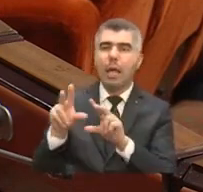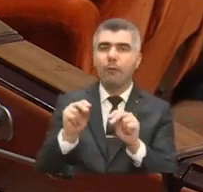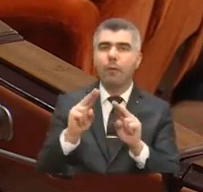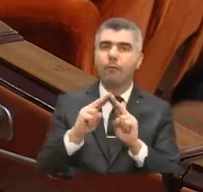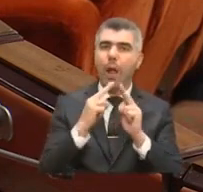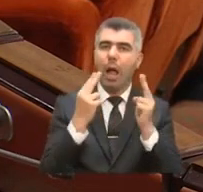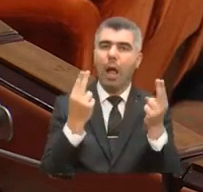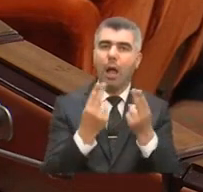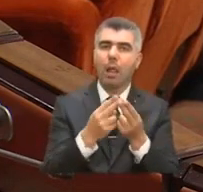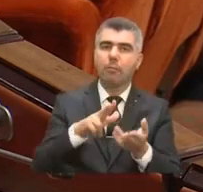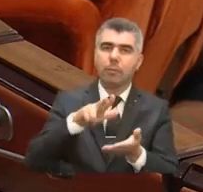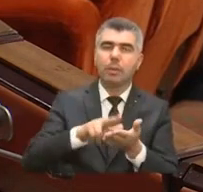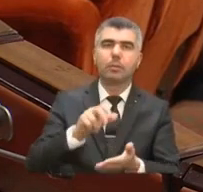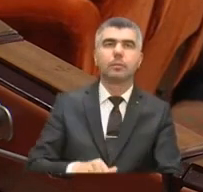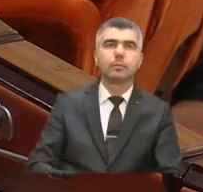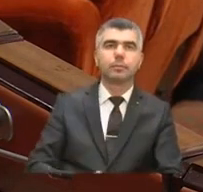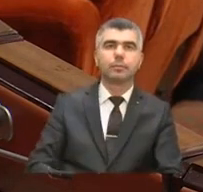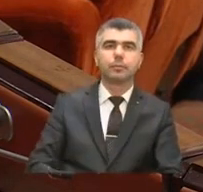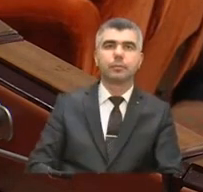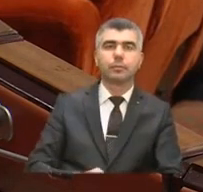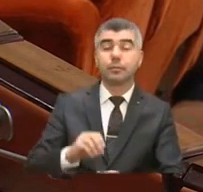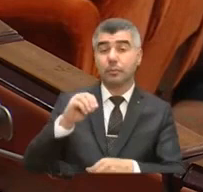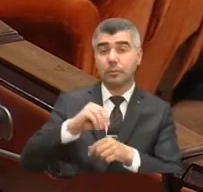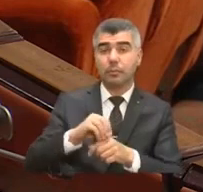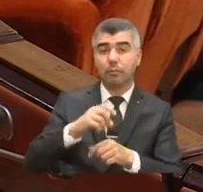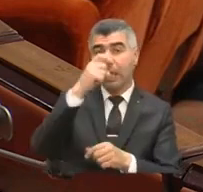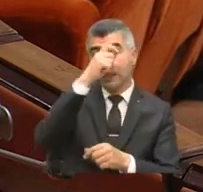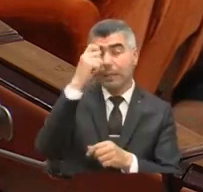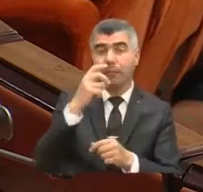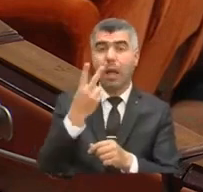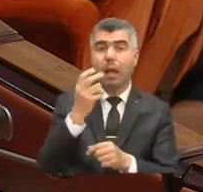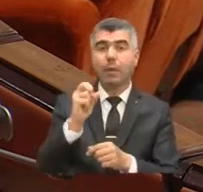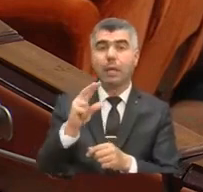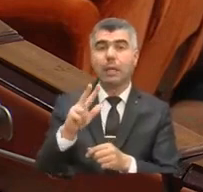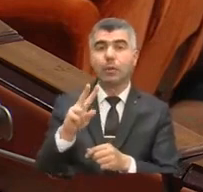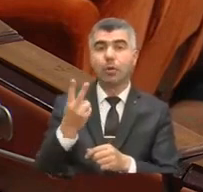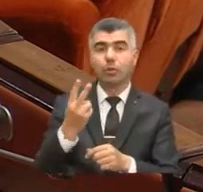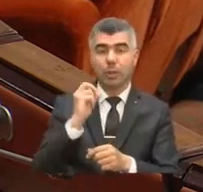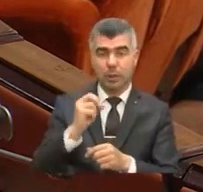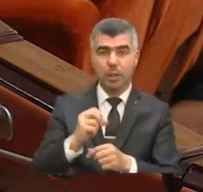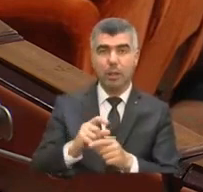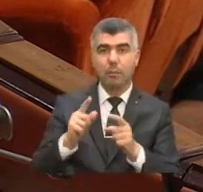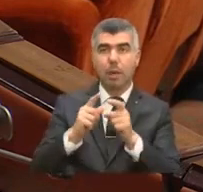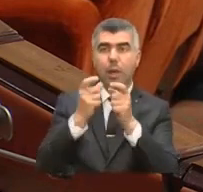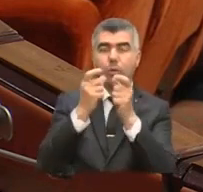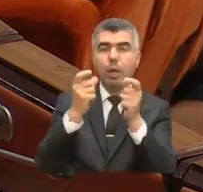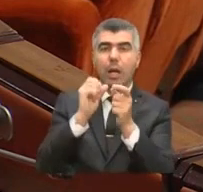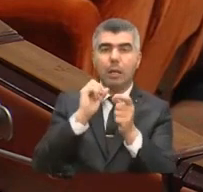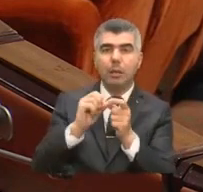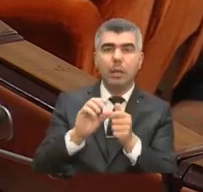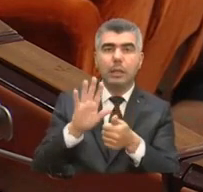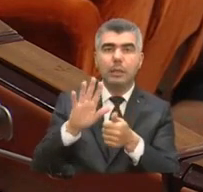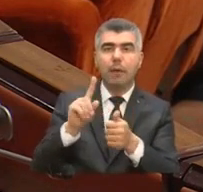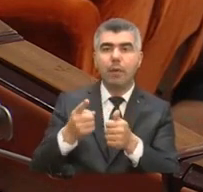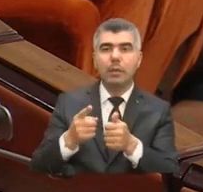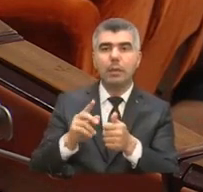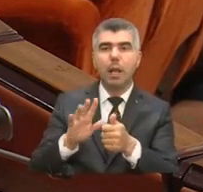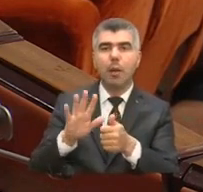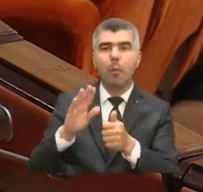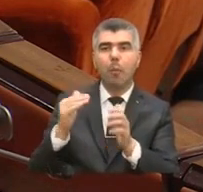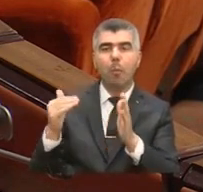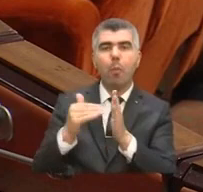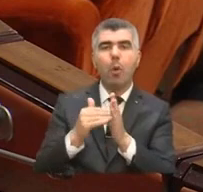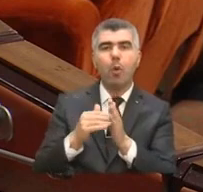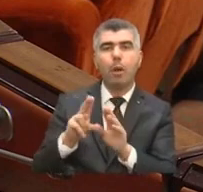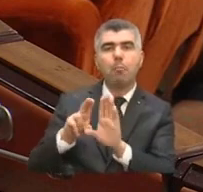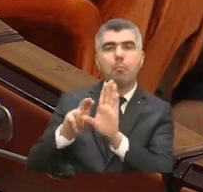العالمية المعترف بها. بمناسبة صيف 2023 وضعت الخطوط الملكية المغربية عرضا يؤمن 6.2 مليون مقعد تربط